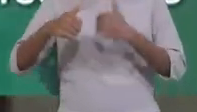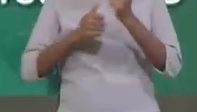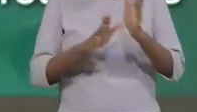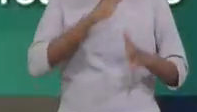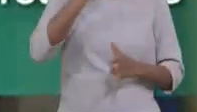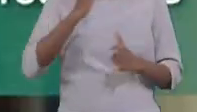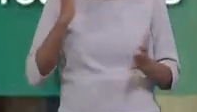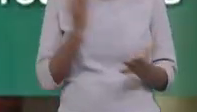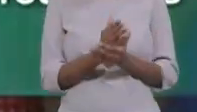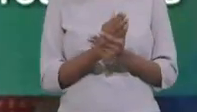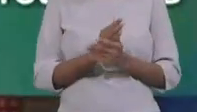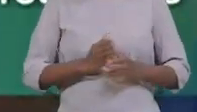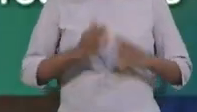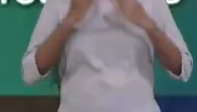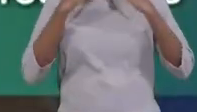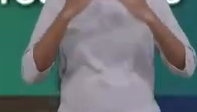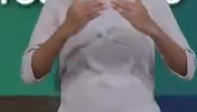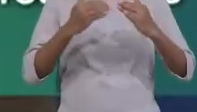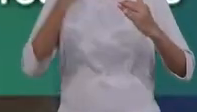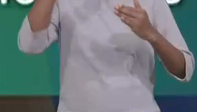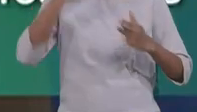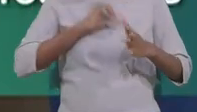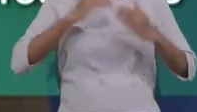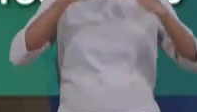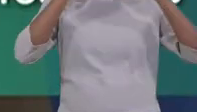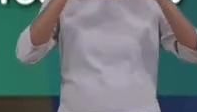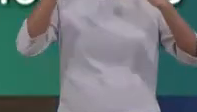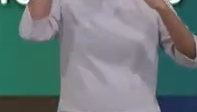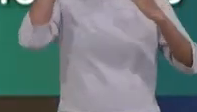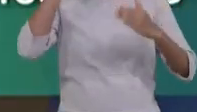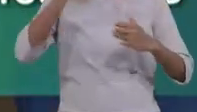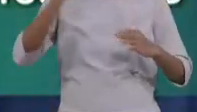Paul ne cesse jamais de rendre grâce à Dieu.